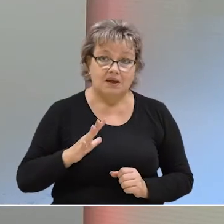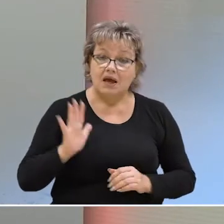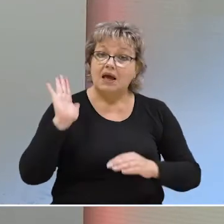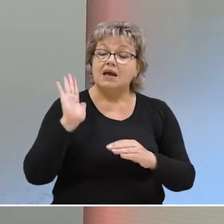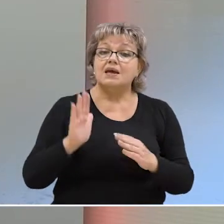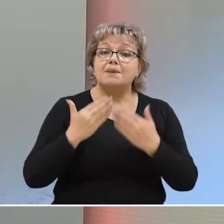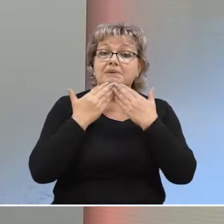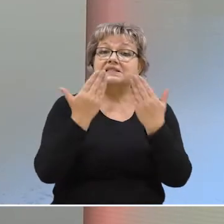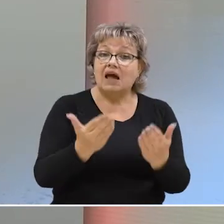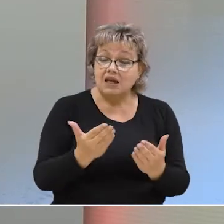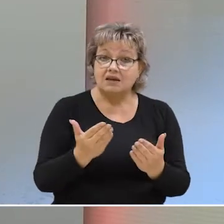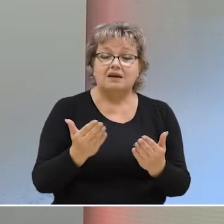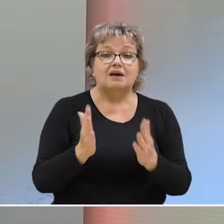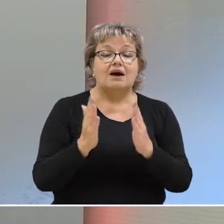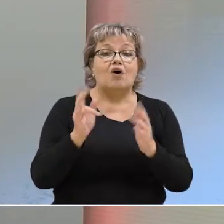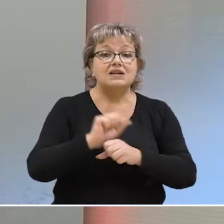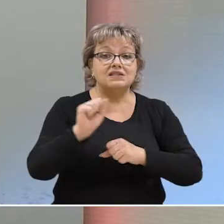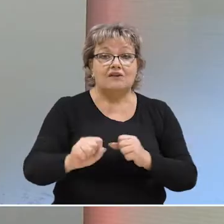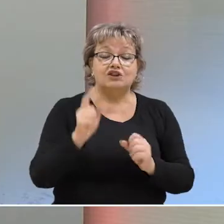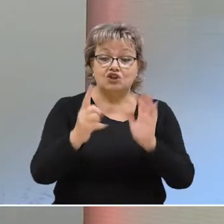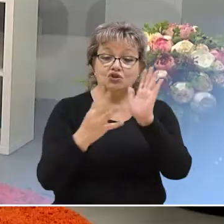были. И послание это они оставили аж в